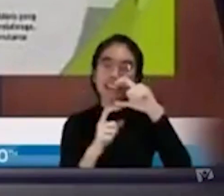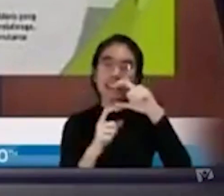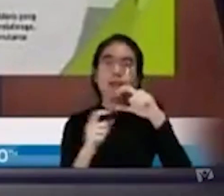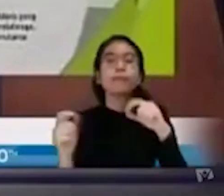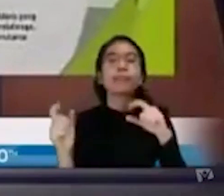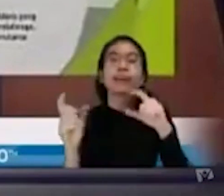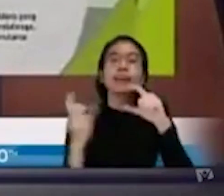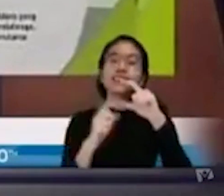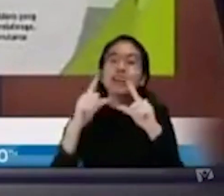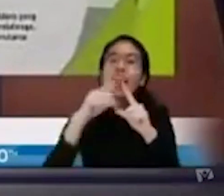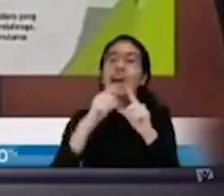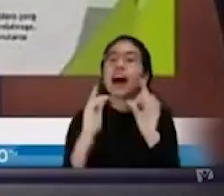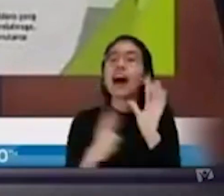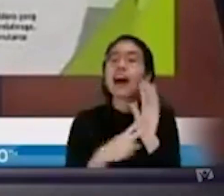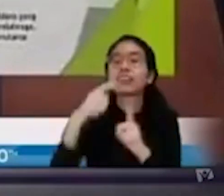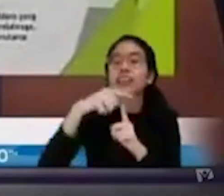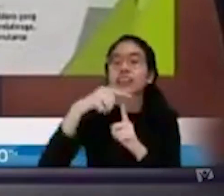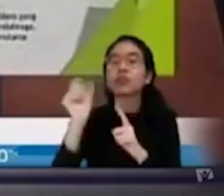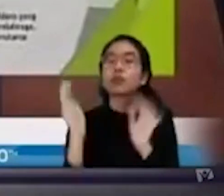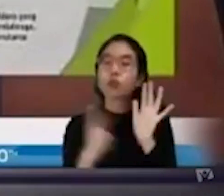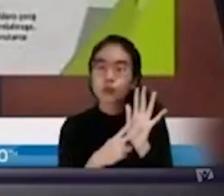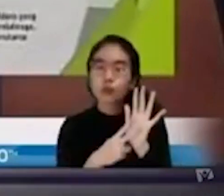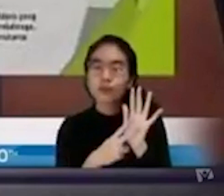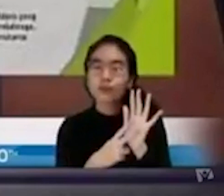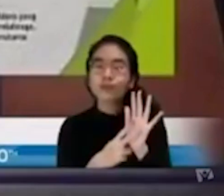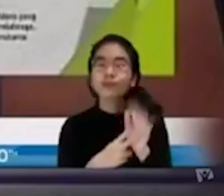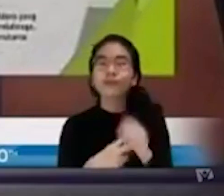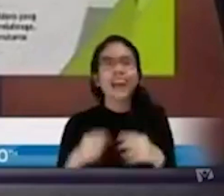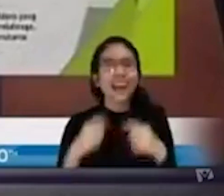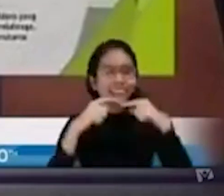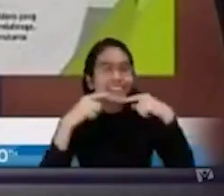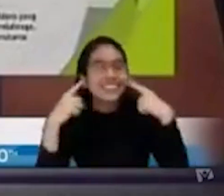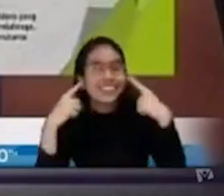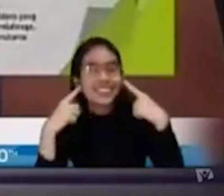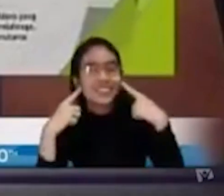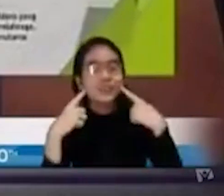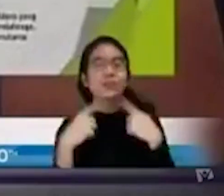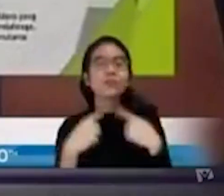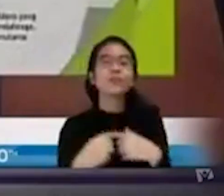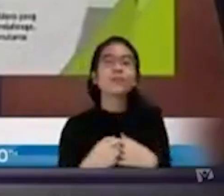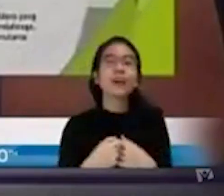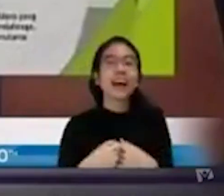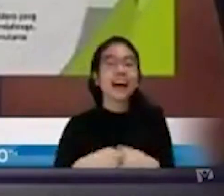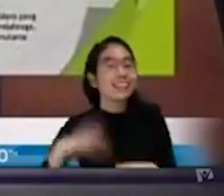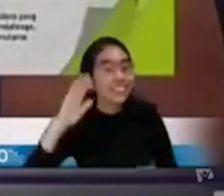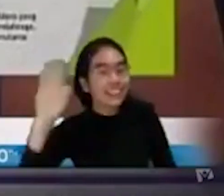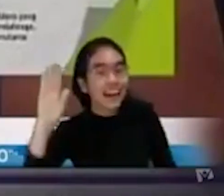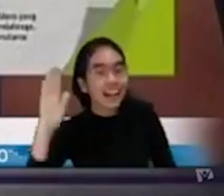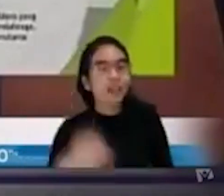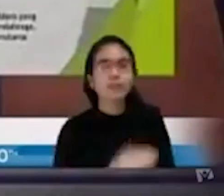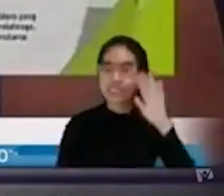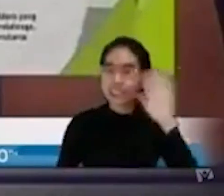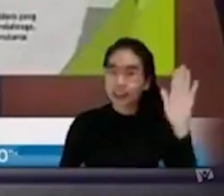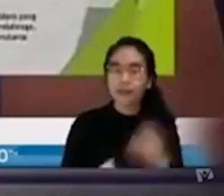senyum, salam, sapa, sabar, dan bersahabat. Dan